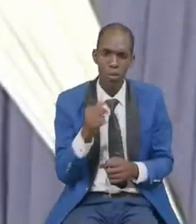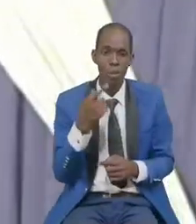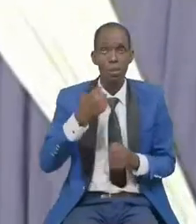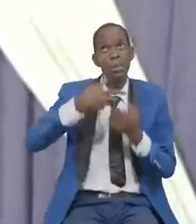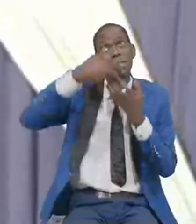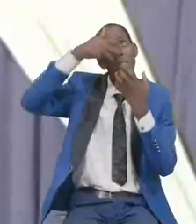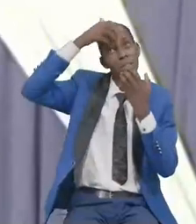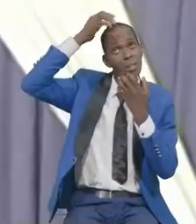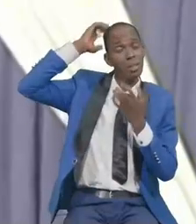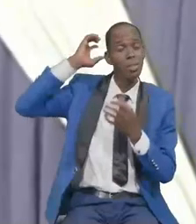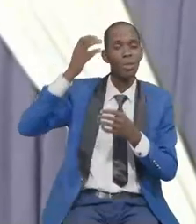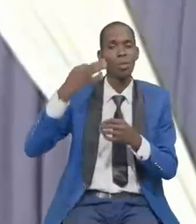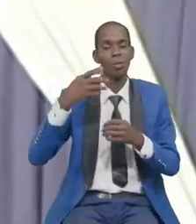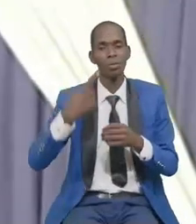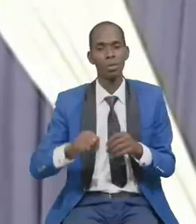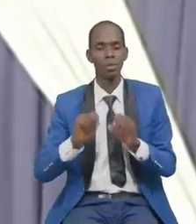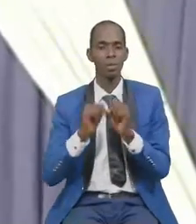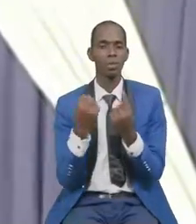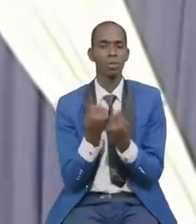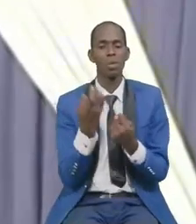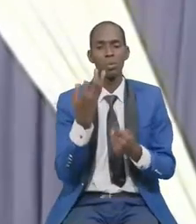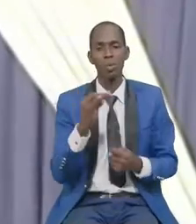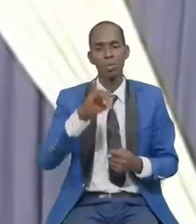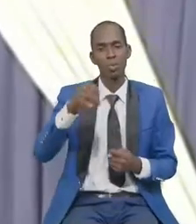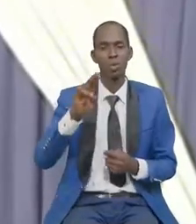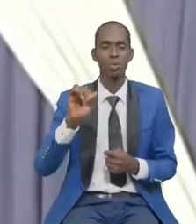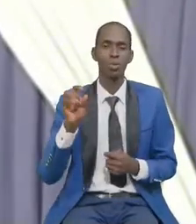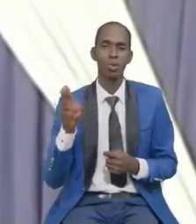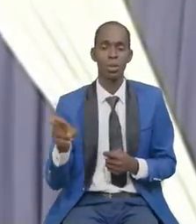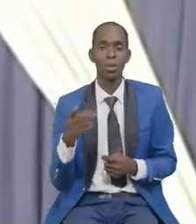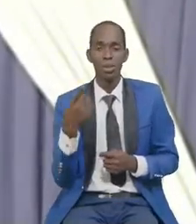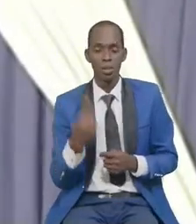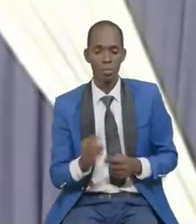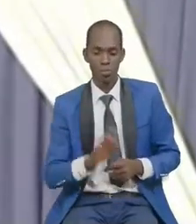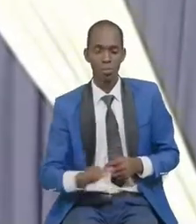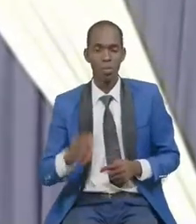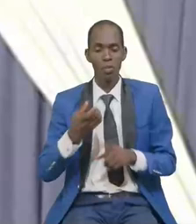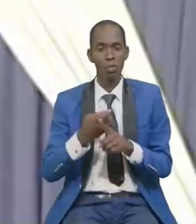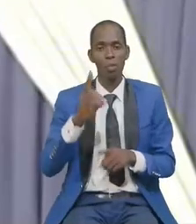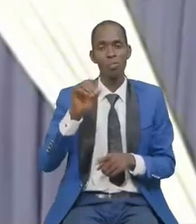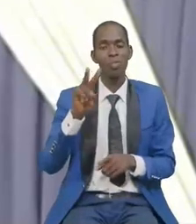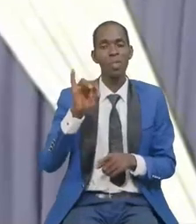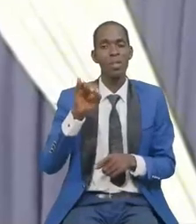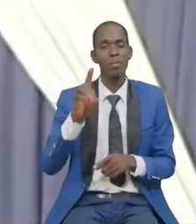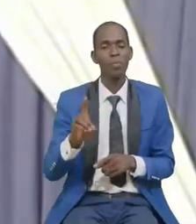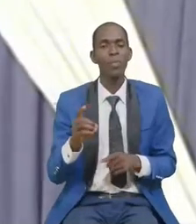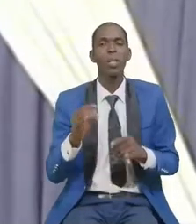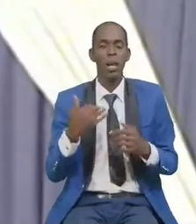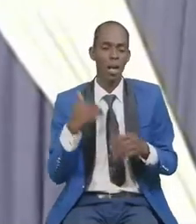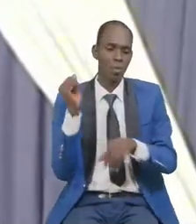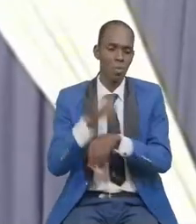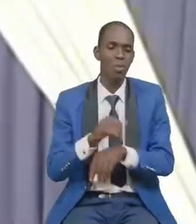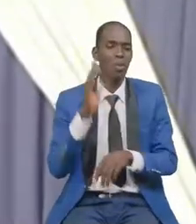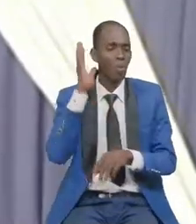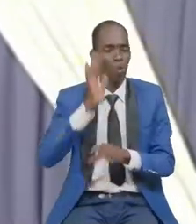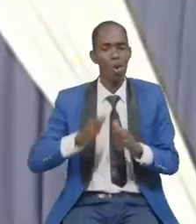Le lion de la tribu de Juda, le rejeton de David, il a vaincu et il va ouvrir le livre.